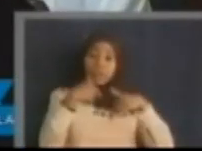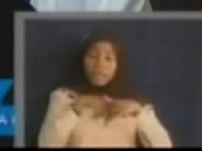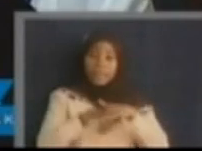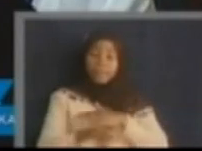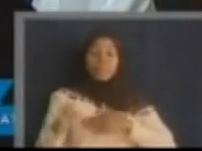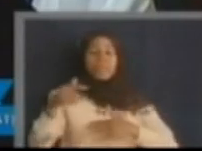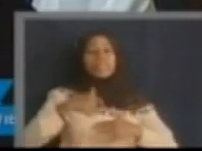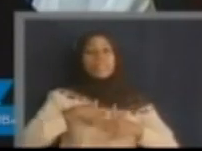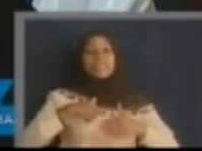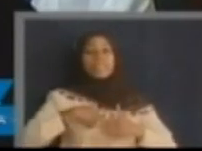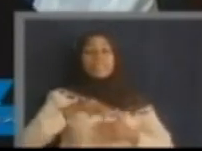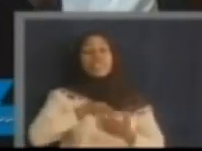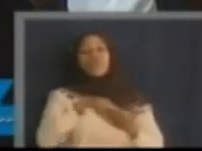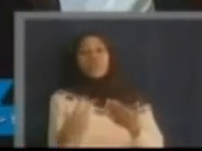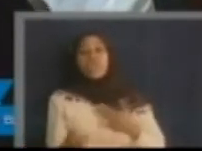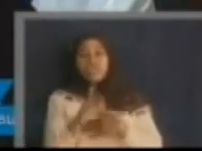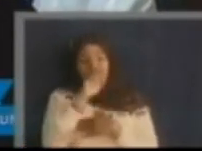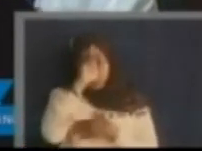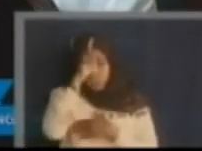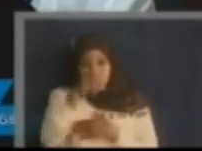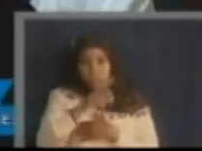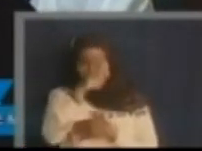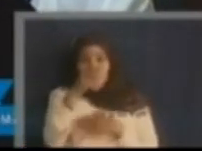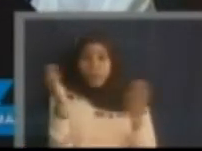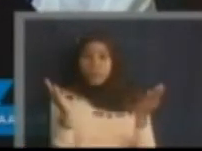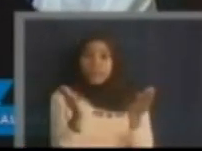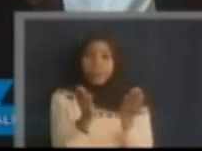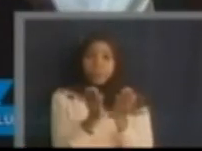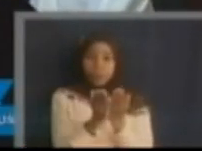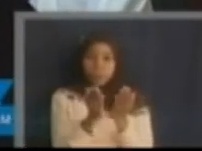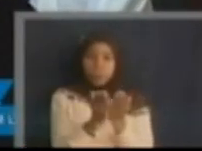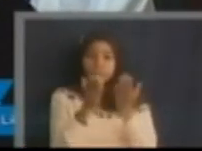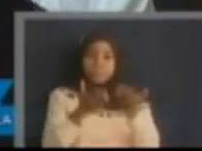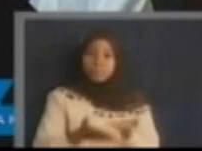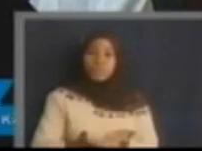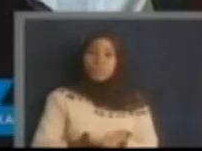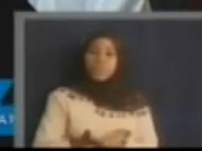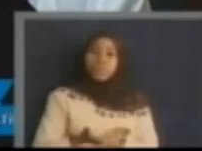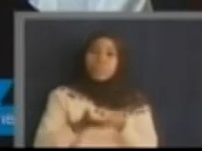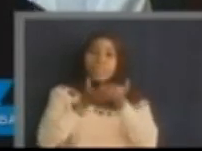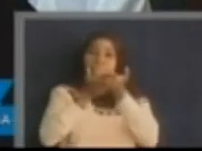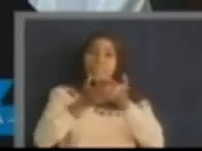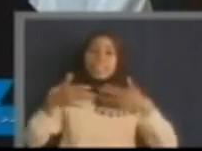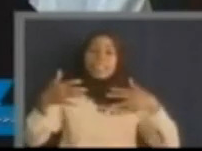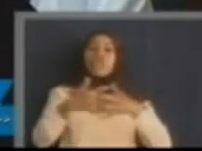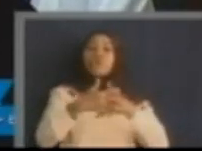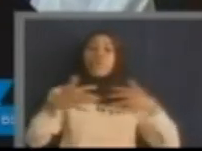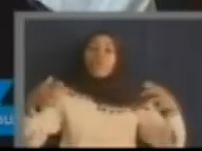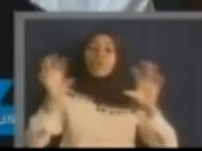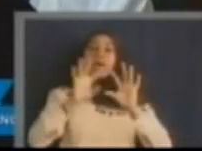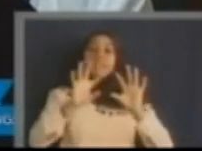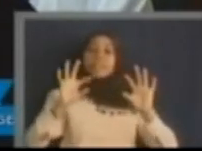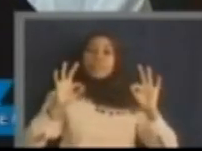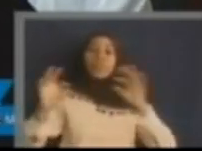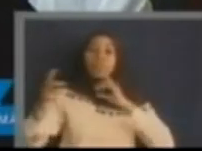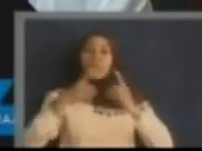kuelewa. Kwa hiyo ninawasihi na ninaomba mtusaidie, lugha sahihi ya kuongea humu ndani ni